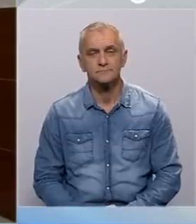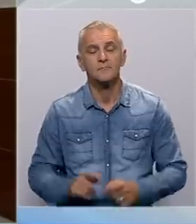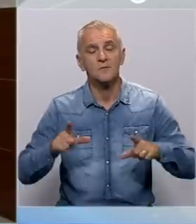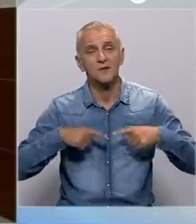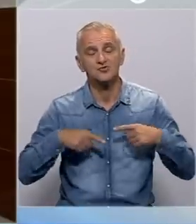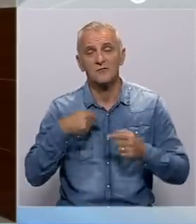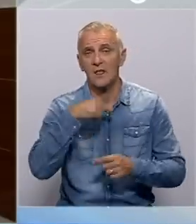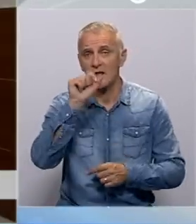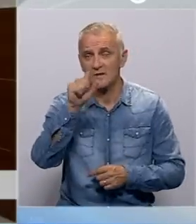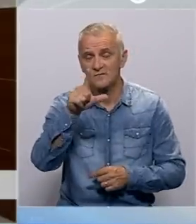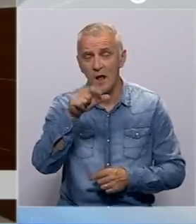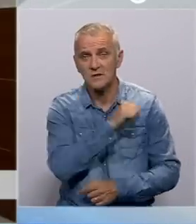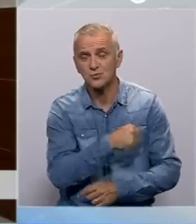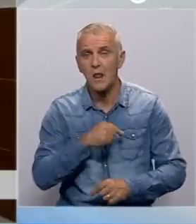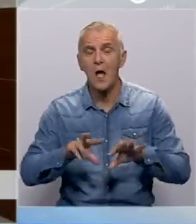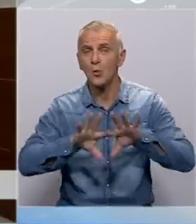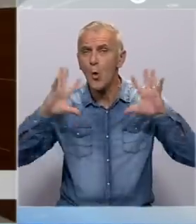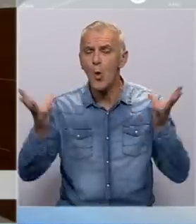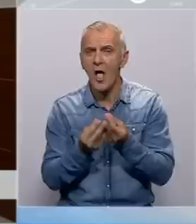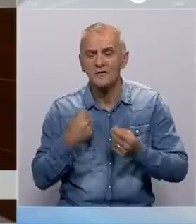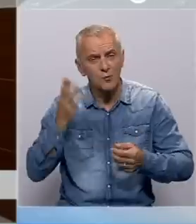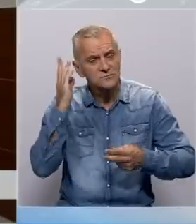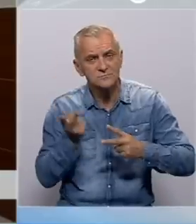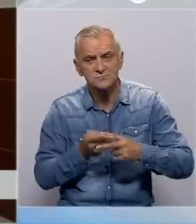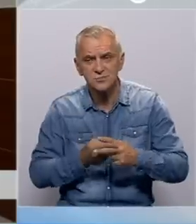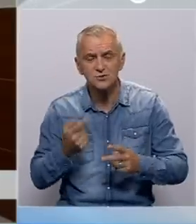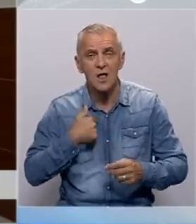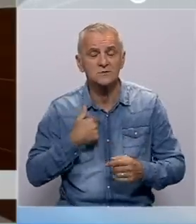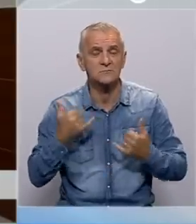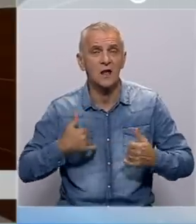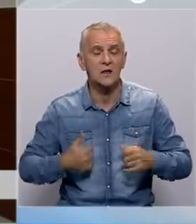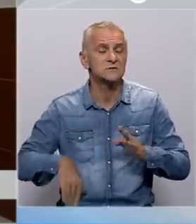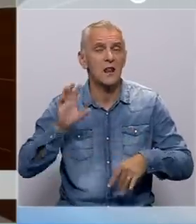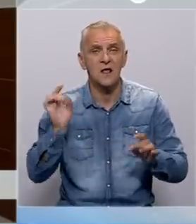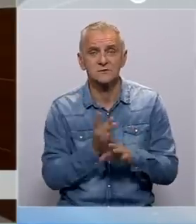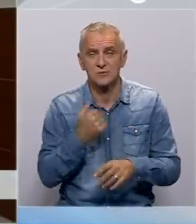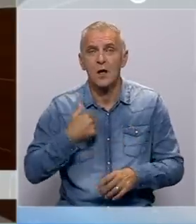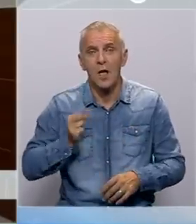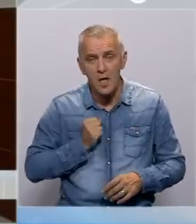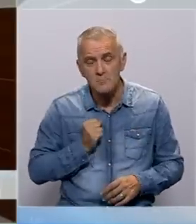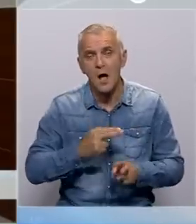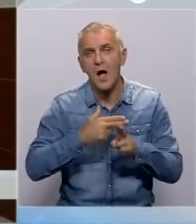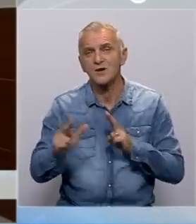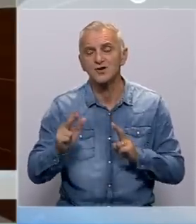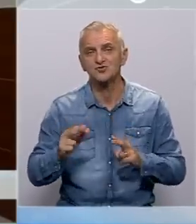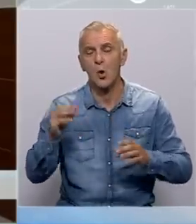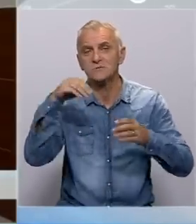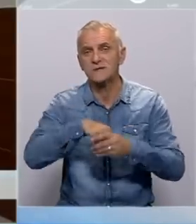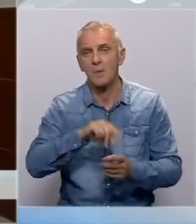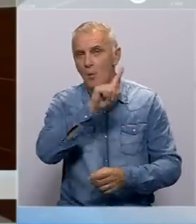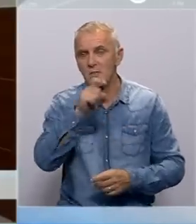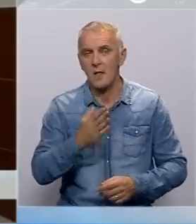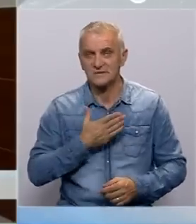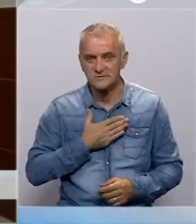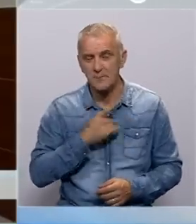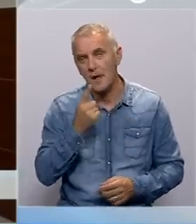Živjela sam 12 godina kolektivno. Danas sam najsrećnija jer imam konačno riješeno stambeno pitanje za sebe i svoju djecu.